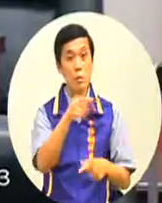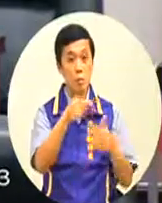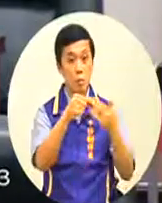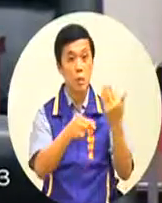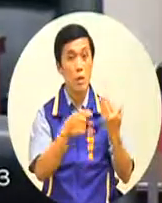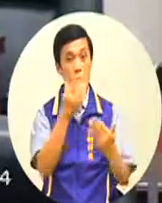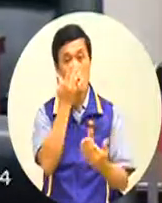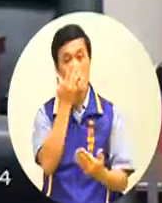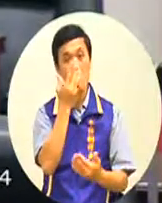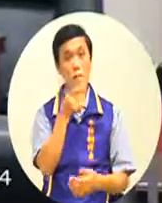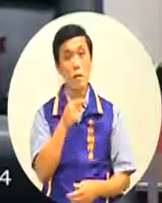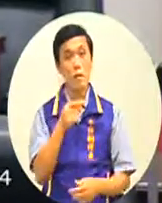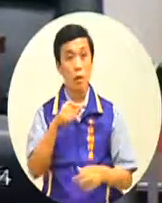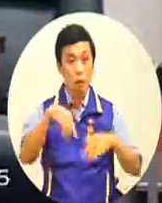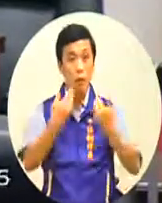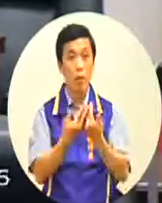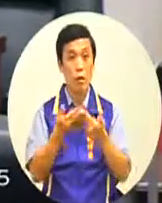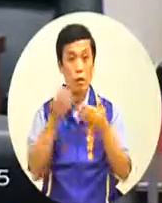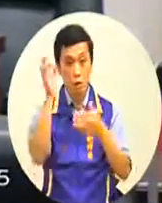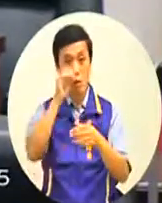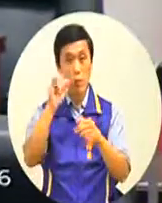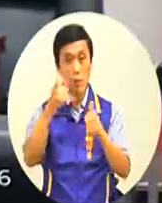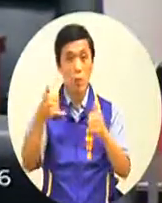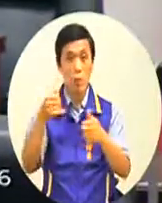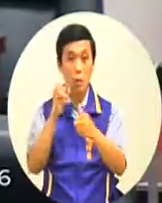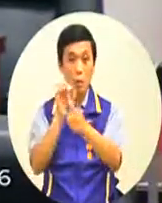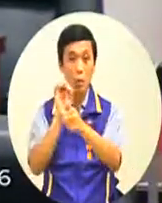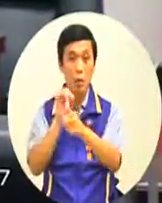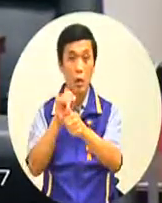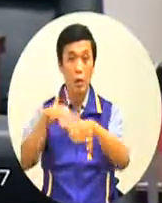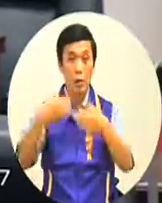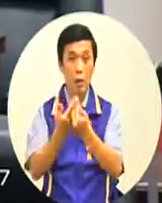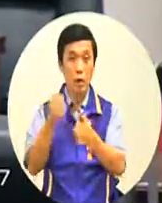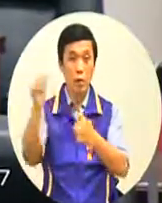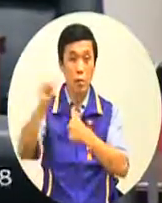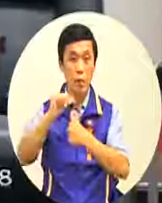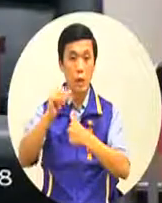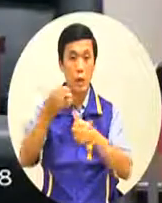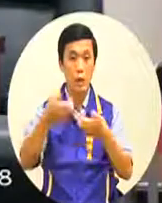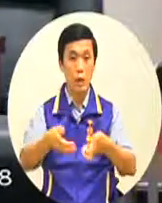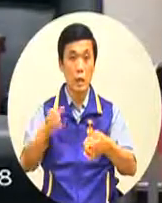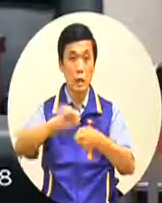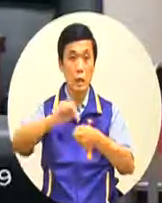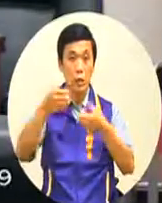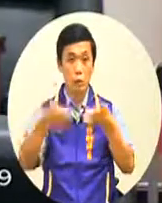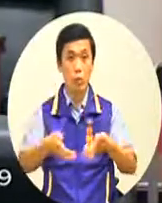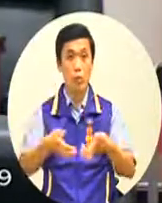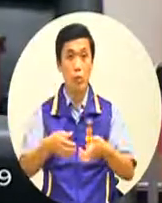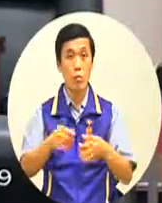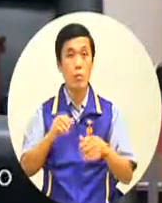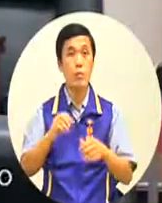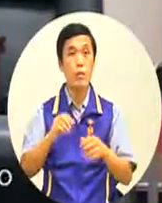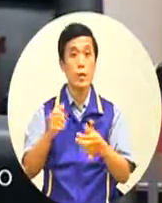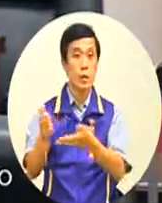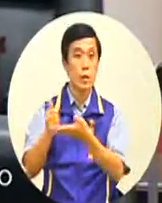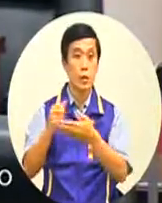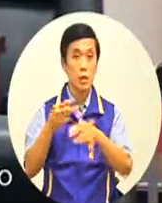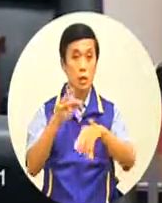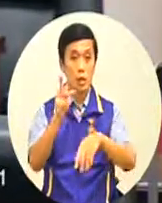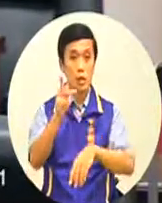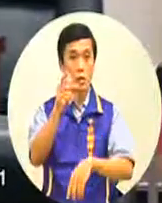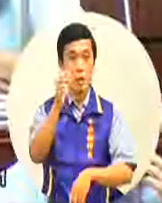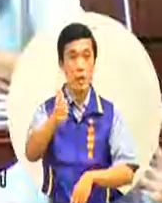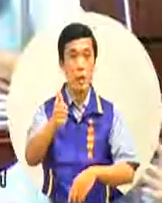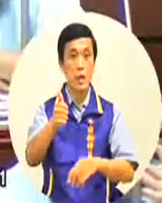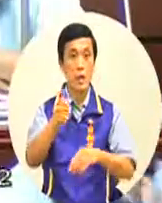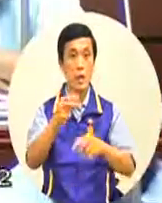述类刷入简单啦。那个罗科长，你解释一下。 来，请罗科长答复。 谢